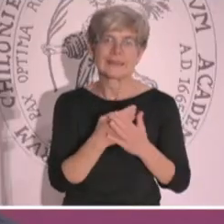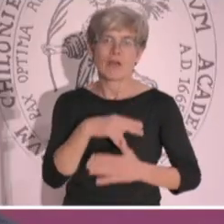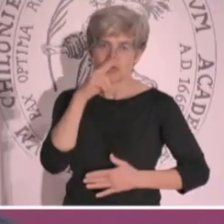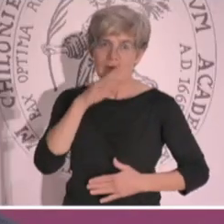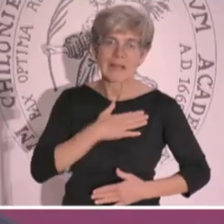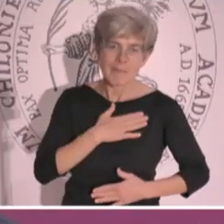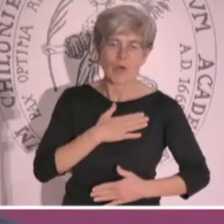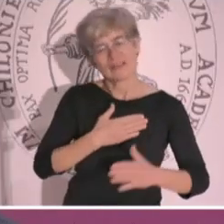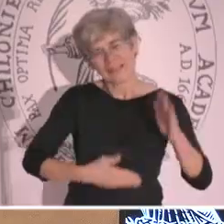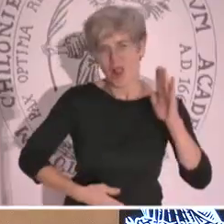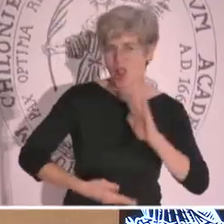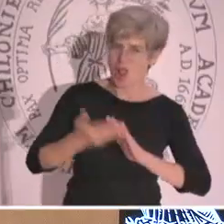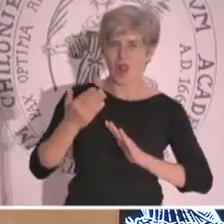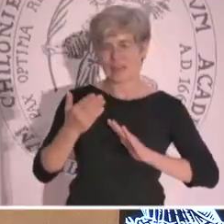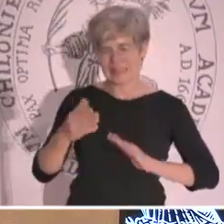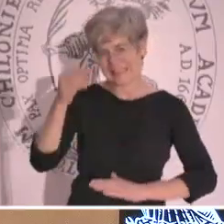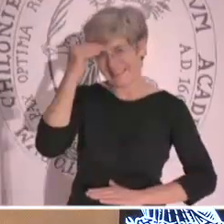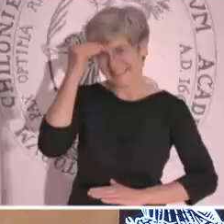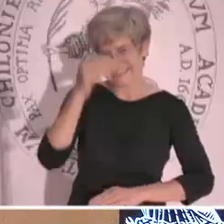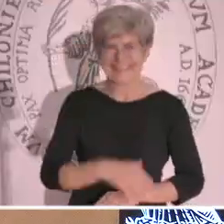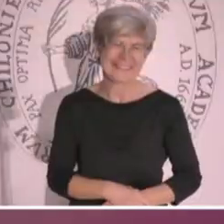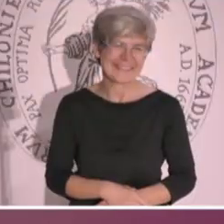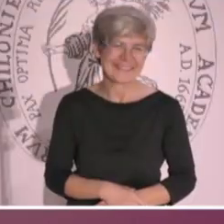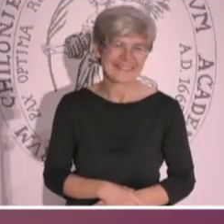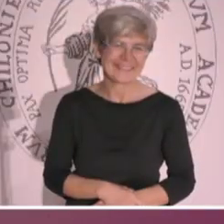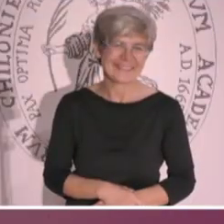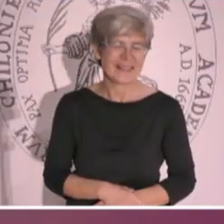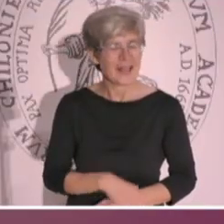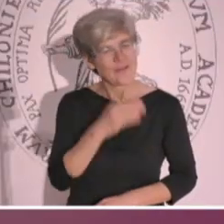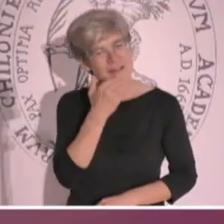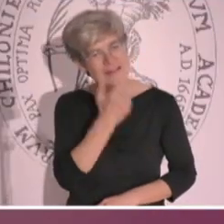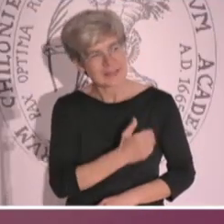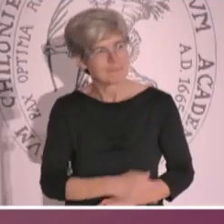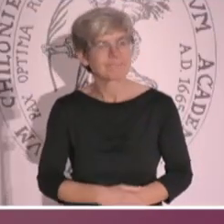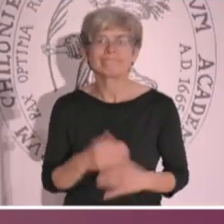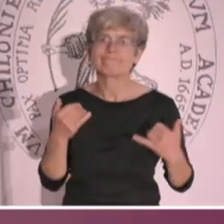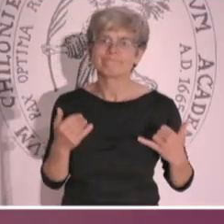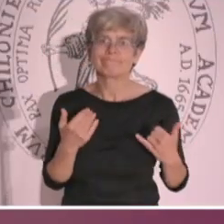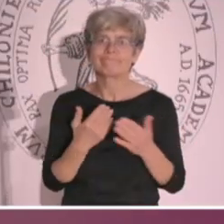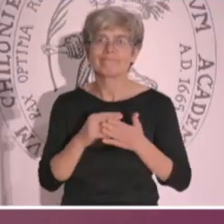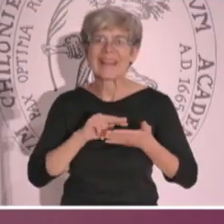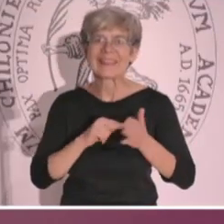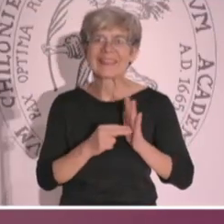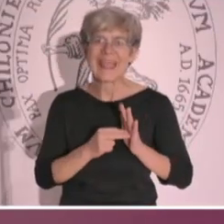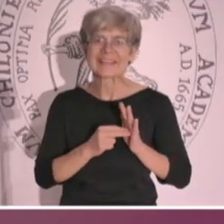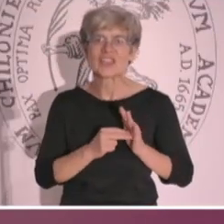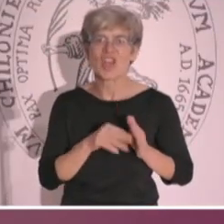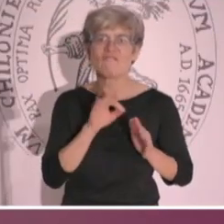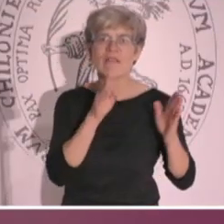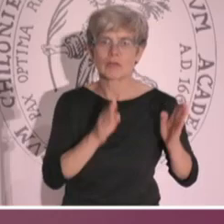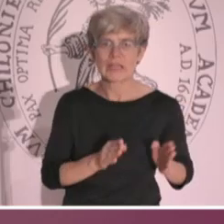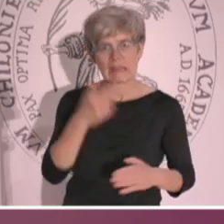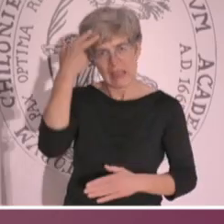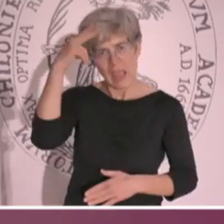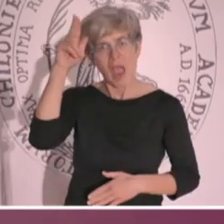loslegen. Ja, vielen herzlichen Dank. Wir kommen zur Technischen Fakultät, Herr Professor Kienle. Auch hier die Frage, was ist